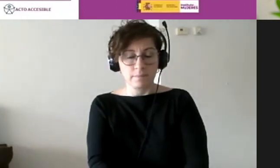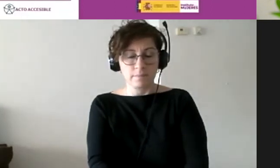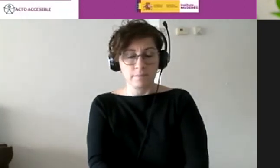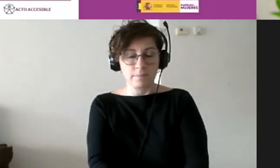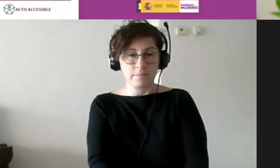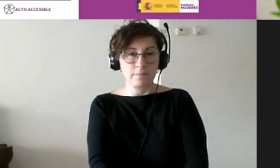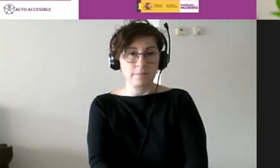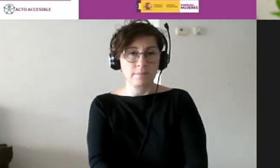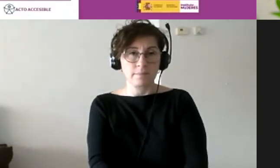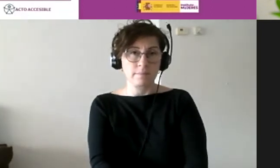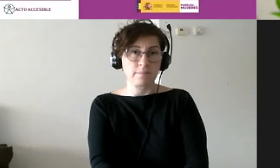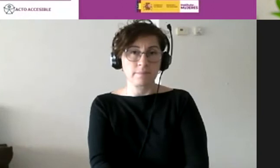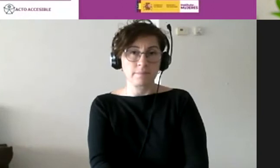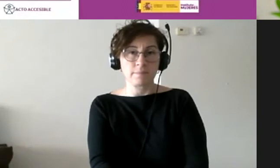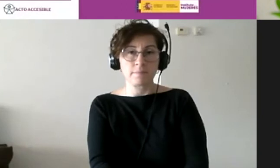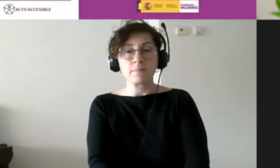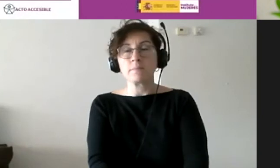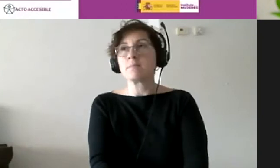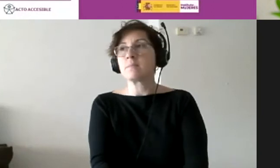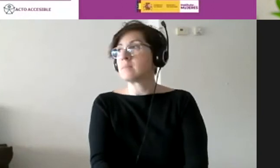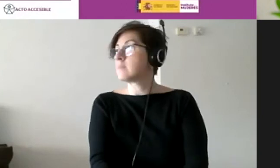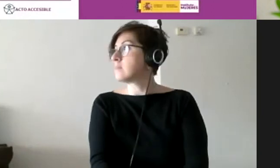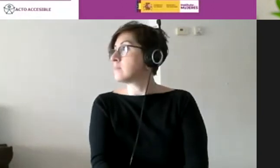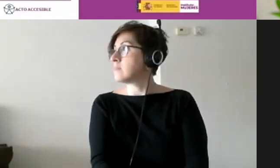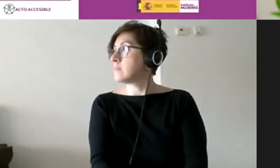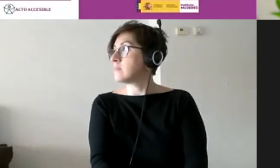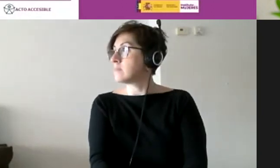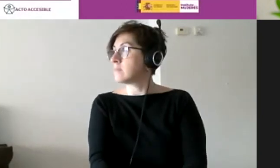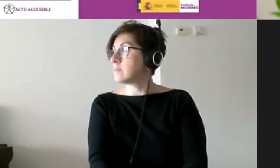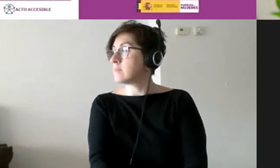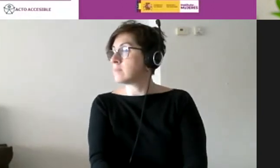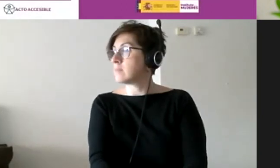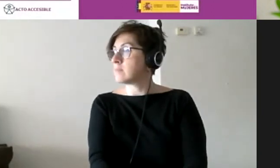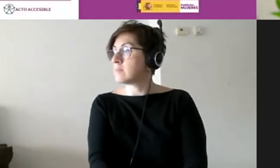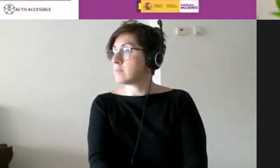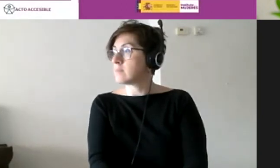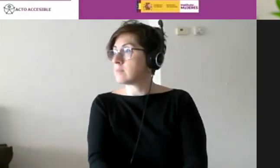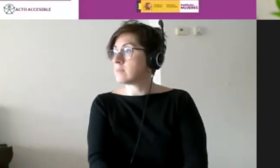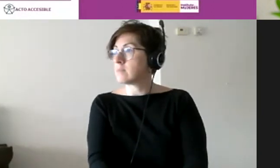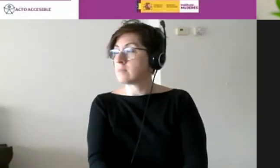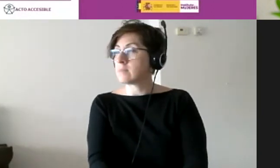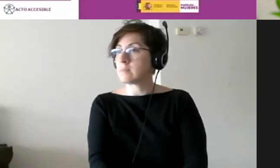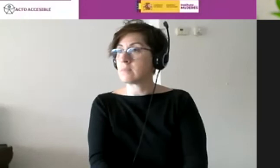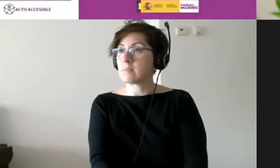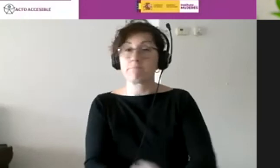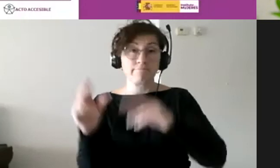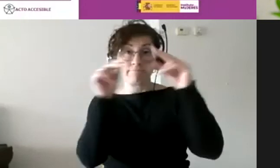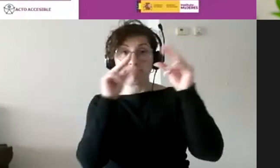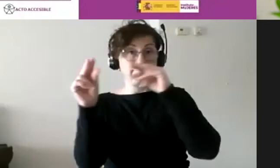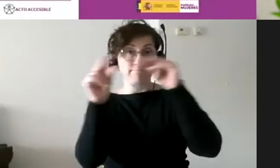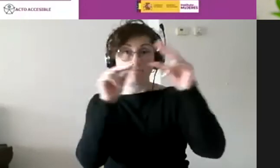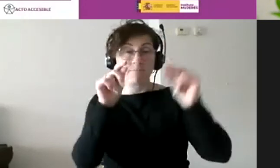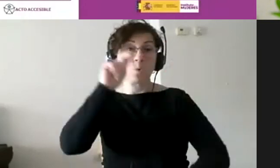намного все сложнее. Зупиніться, не встигають перекладати. Ага. Ангеліна, тут немає функції синхронного перекладу, тому я буду